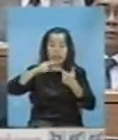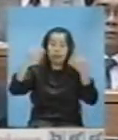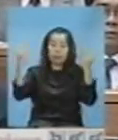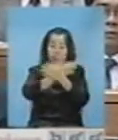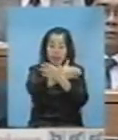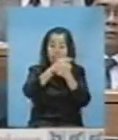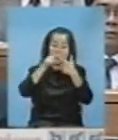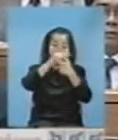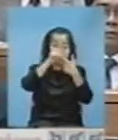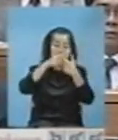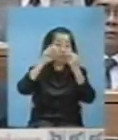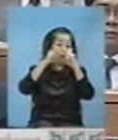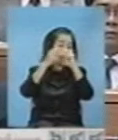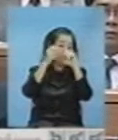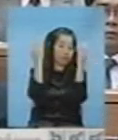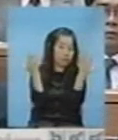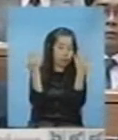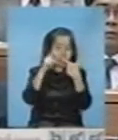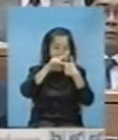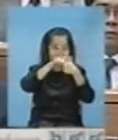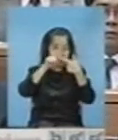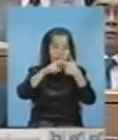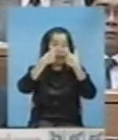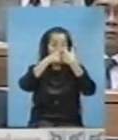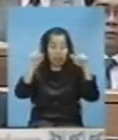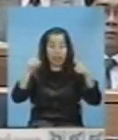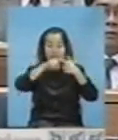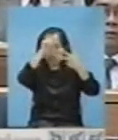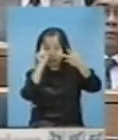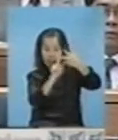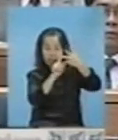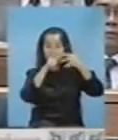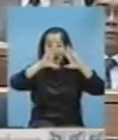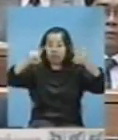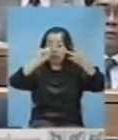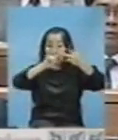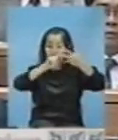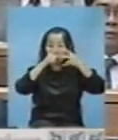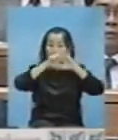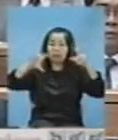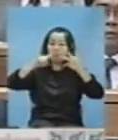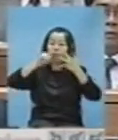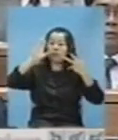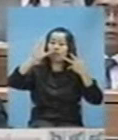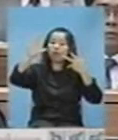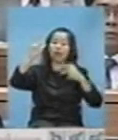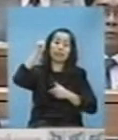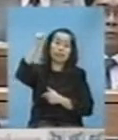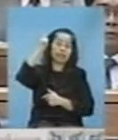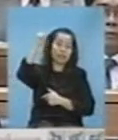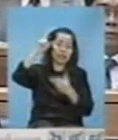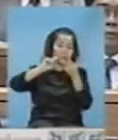รัฐบาลนี้ไม่มีปัญหาเลยครับแต่รัฐบาลหลังจากนั้นคือรัฐบาลคุณทักษิ